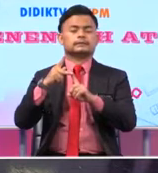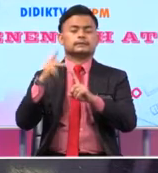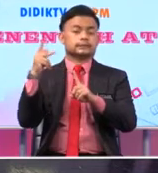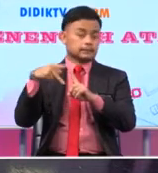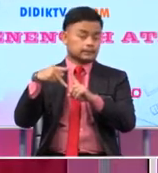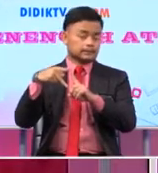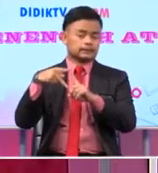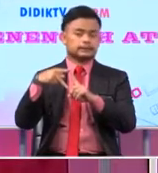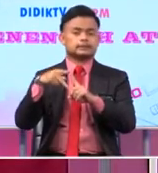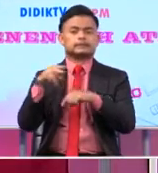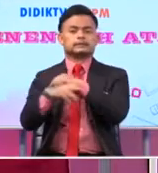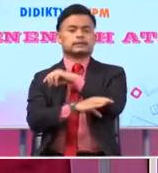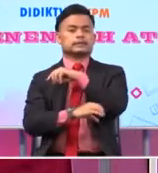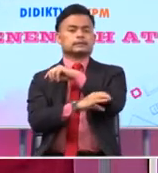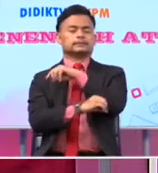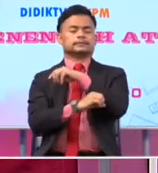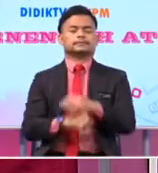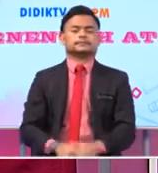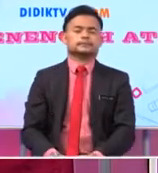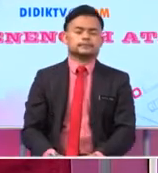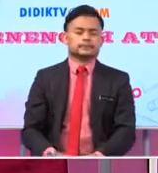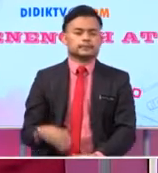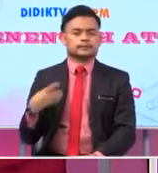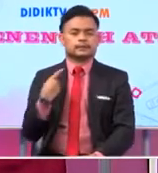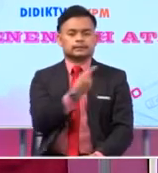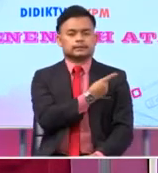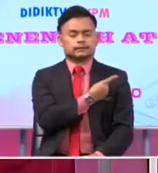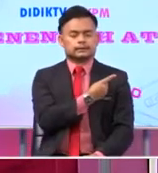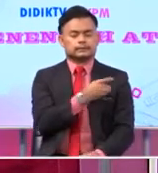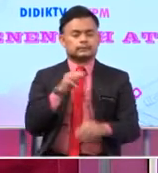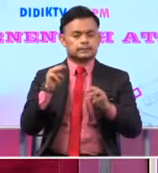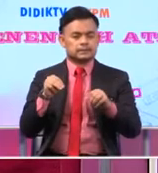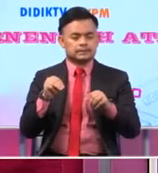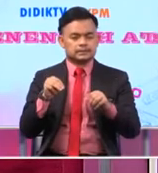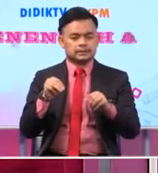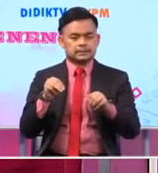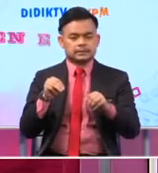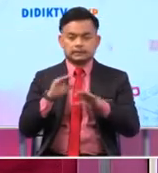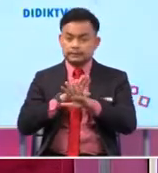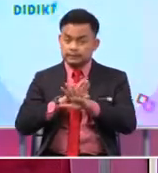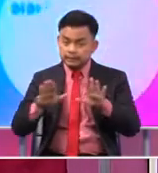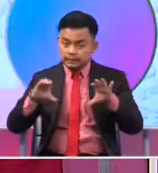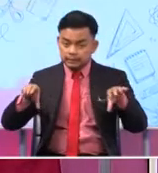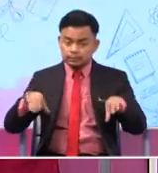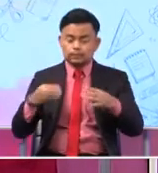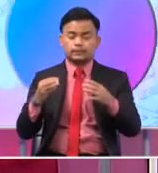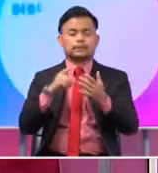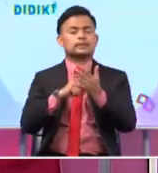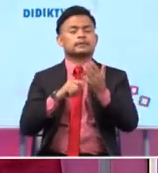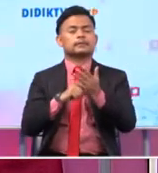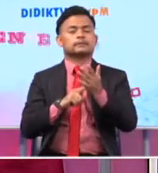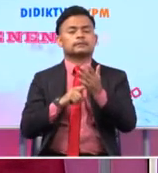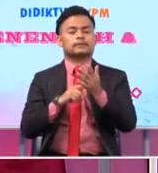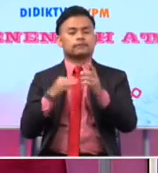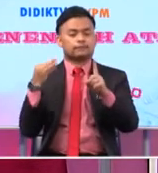Malaysia yang cintakan negara kita mestilah elakkan diri kita daripada melakukan penularan fitnah